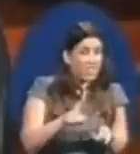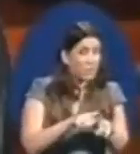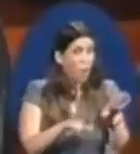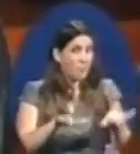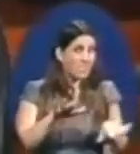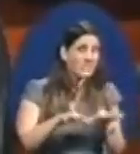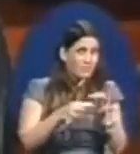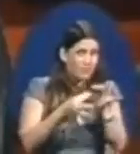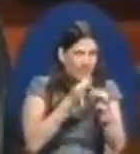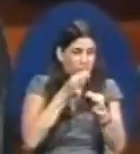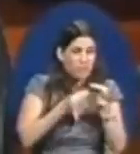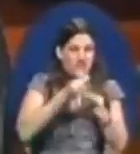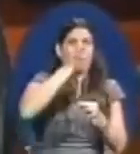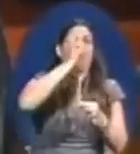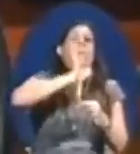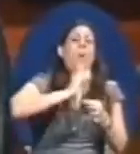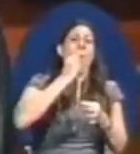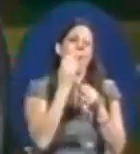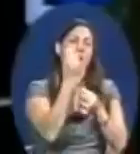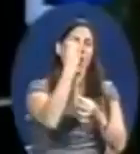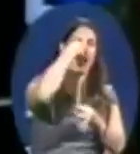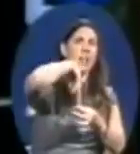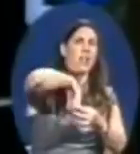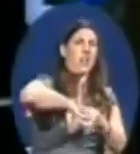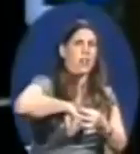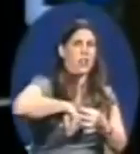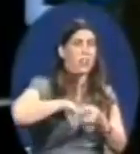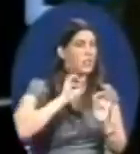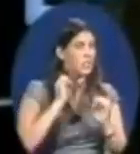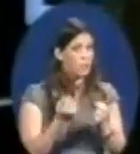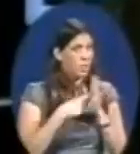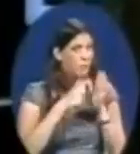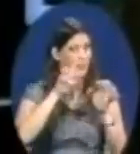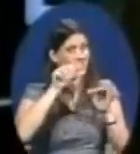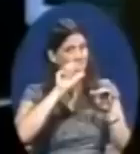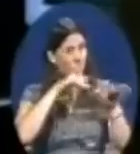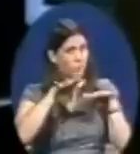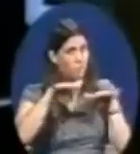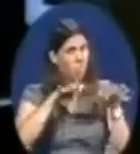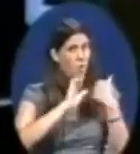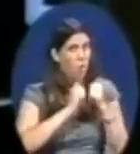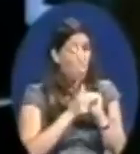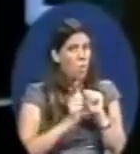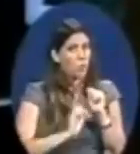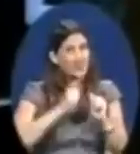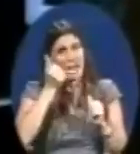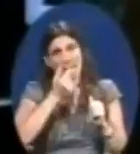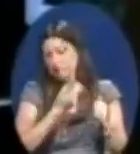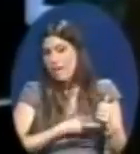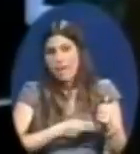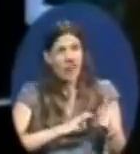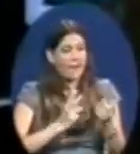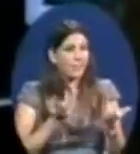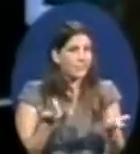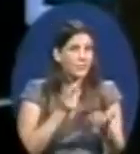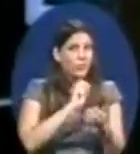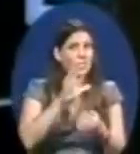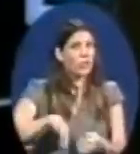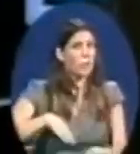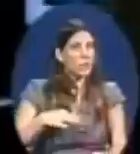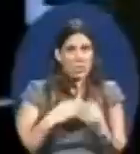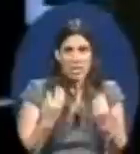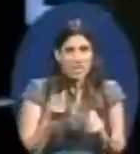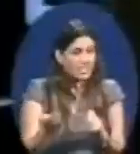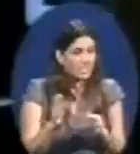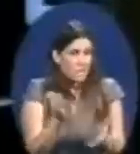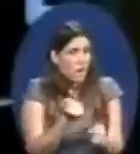אווזים, בזמן. כמו אווזים, מפתמים? מפתמים מהר עם צינורית לגרון. אז נניח, אם תהיה ראש ממשלה או שרת, וראית על תיק הבריאות, נניח דבר כזה, מה